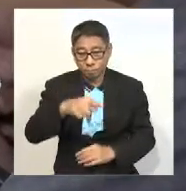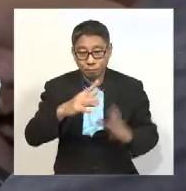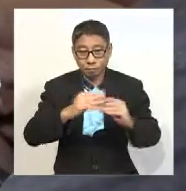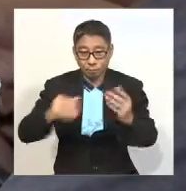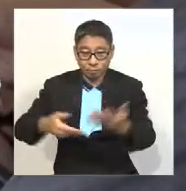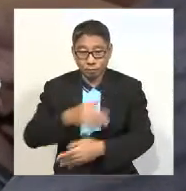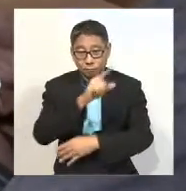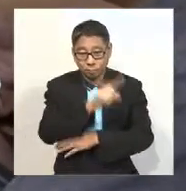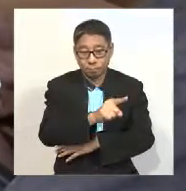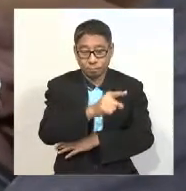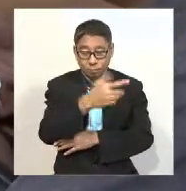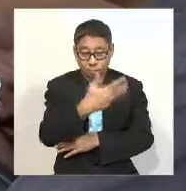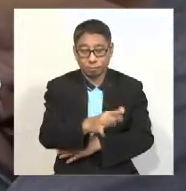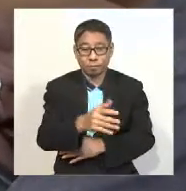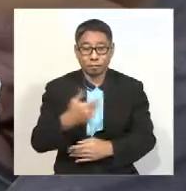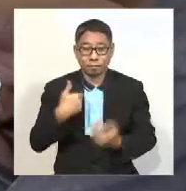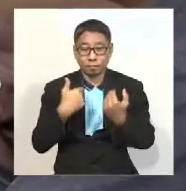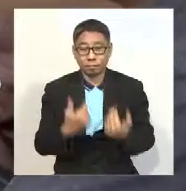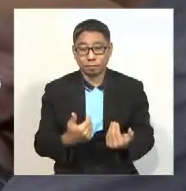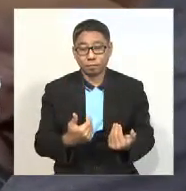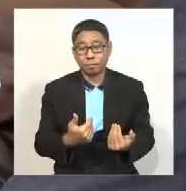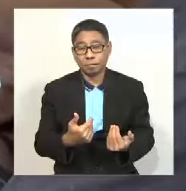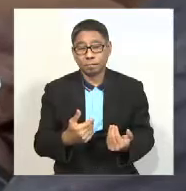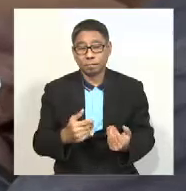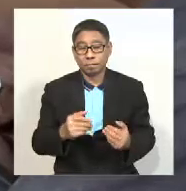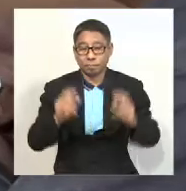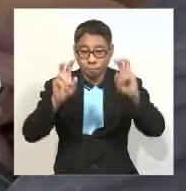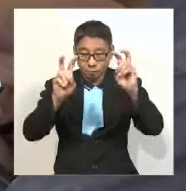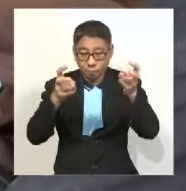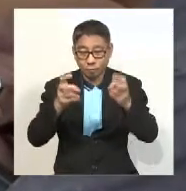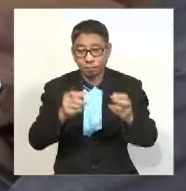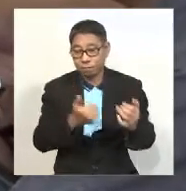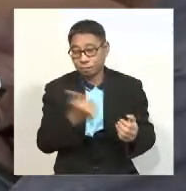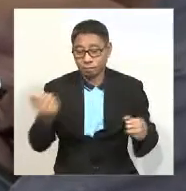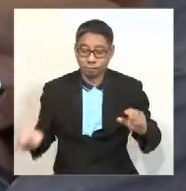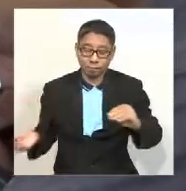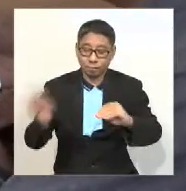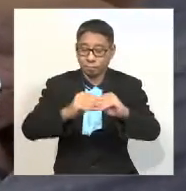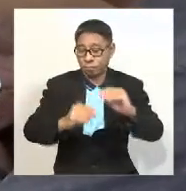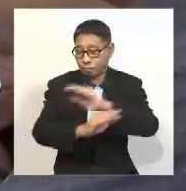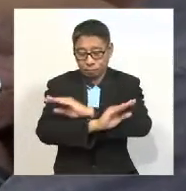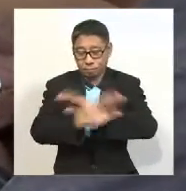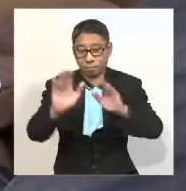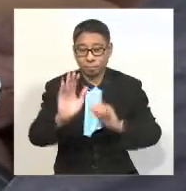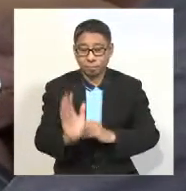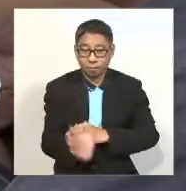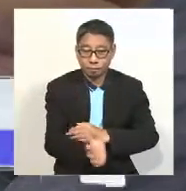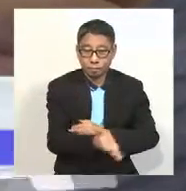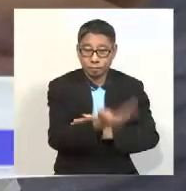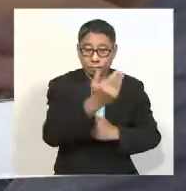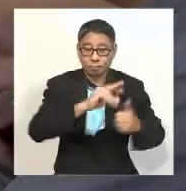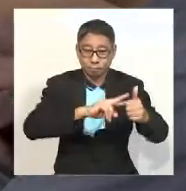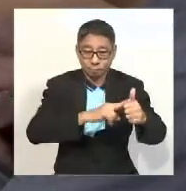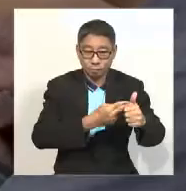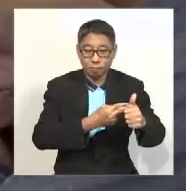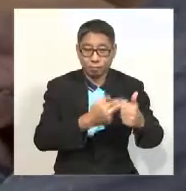ะฮะถึงเรื่องนี้ก็ต้องไม่เอาวาระอื่นเข้ามาถ้า18ก็วาระอันนี้ตั้งแต่เช้าไป